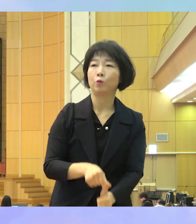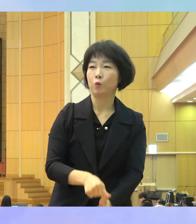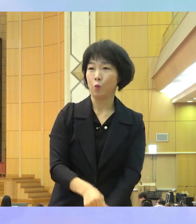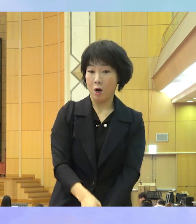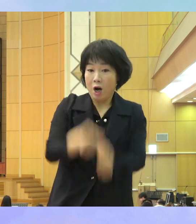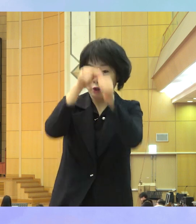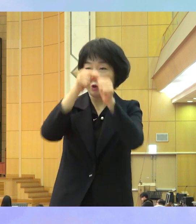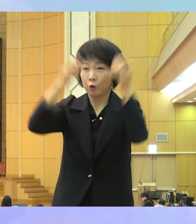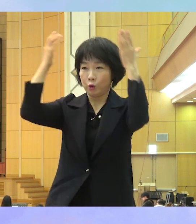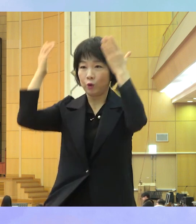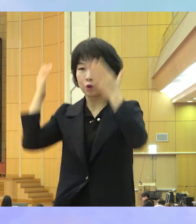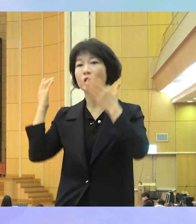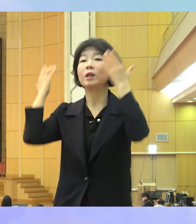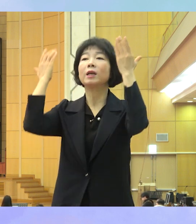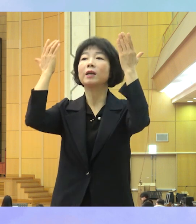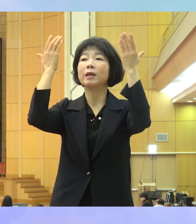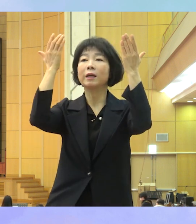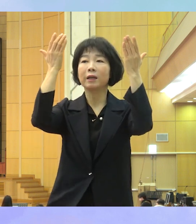구원